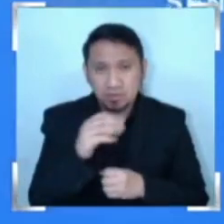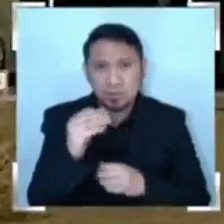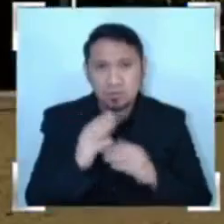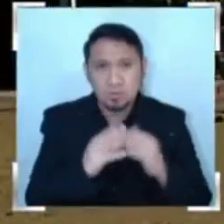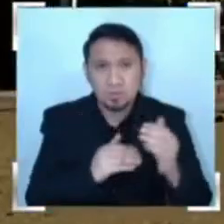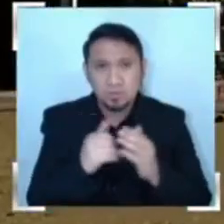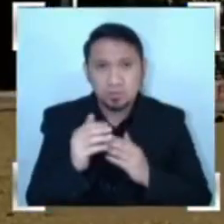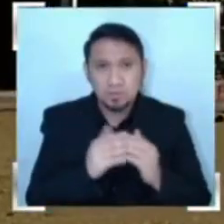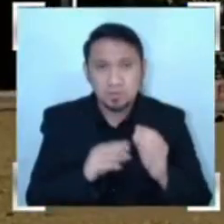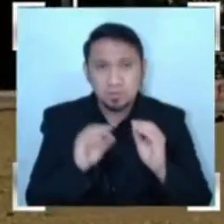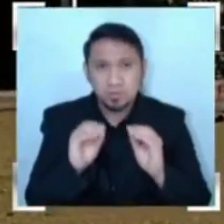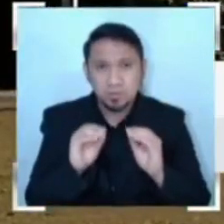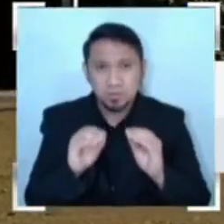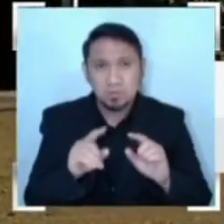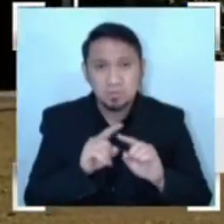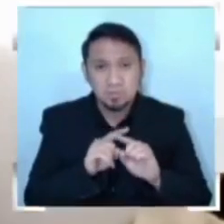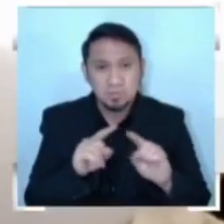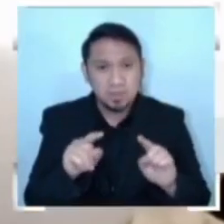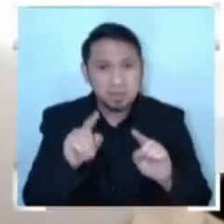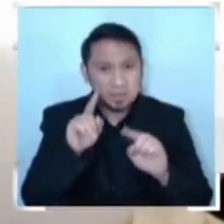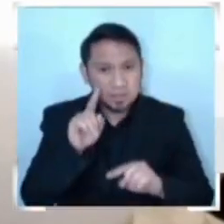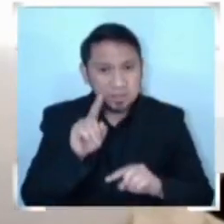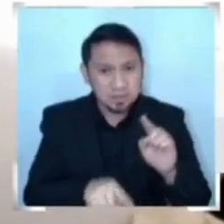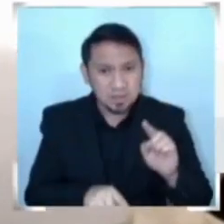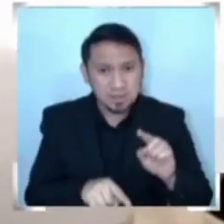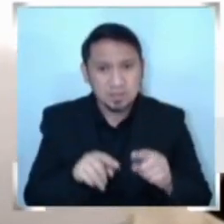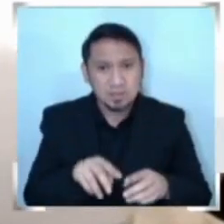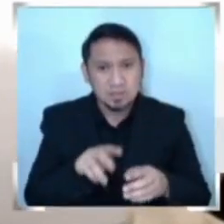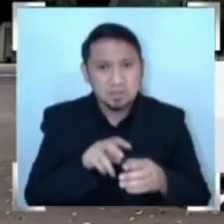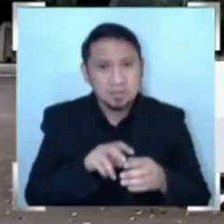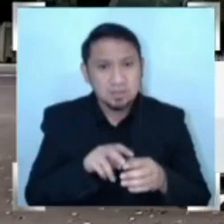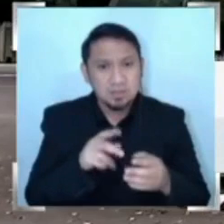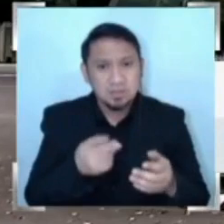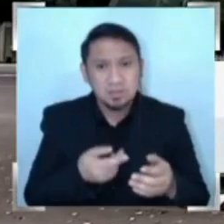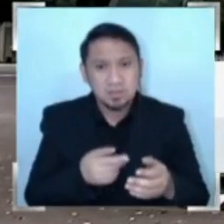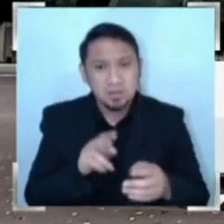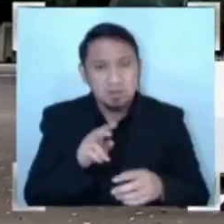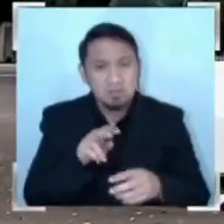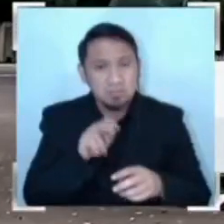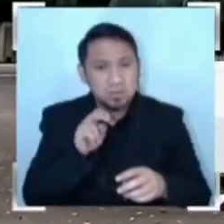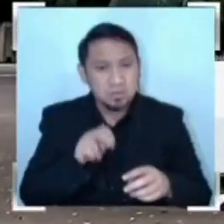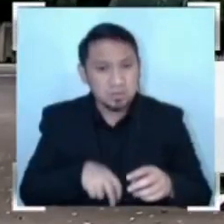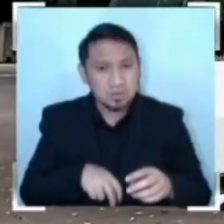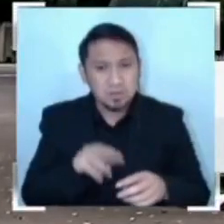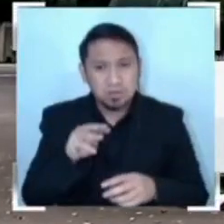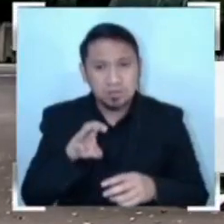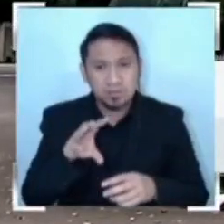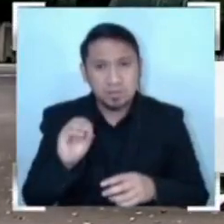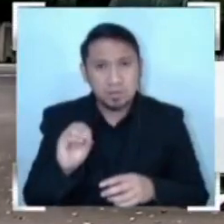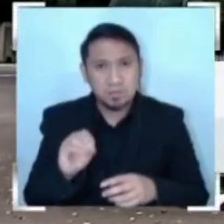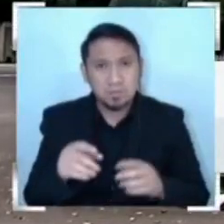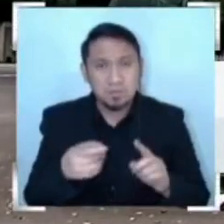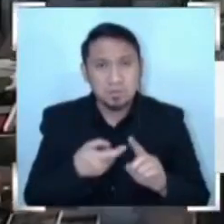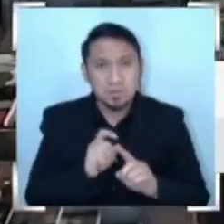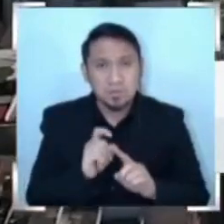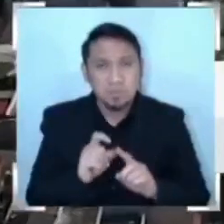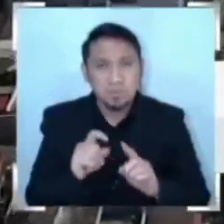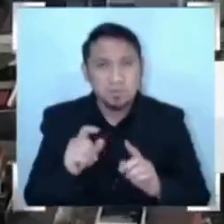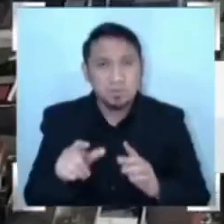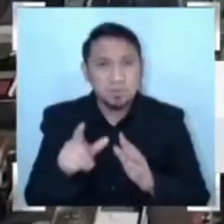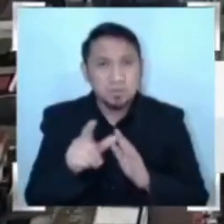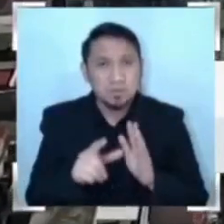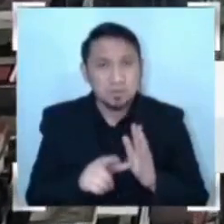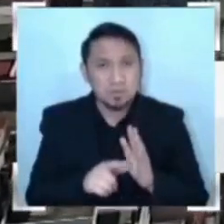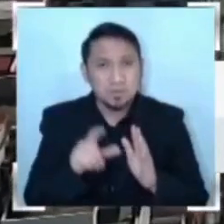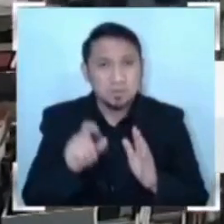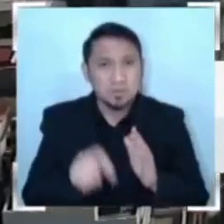pagtuturo. Pero hindi na raw pwedeng iatras ang memo, sabi ng DepEd. Sumusunod daw sila sa patakaran ng Civil Service Commission na balik-site